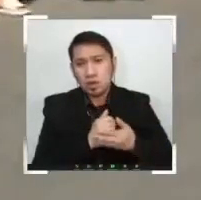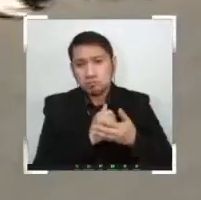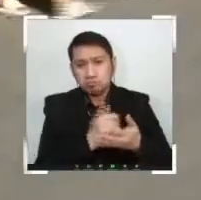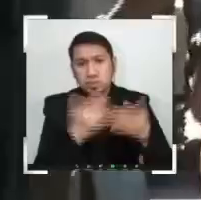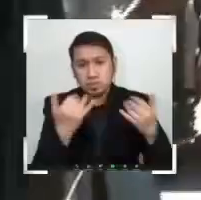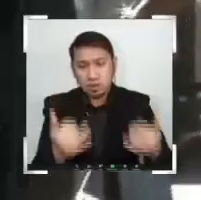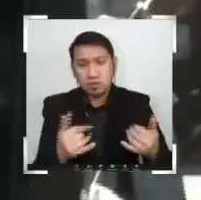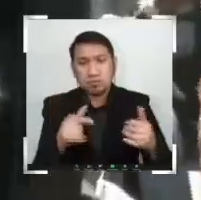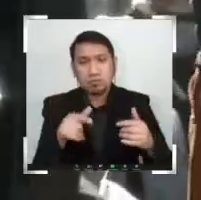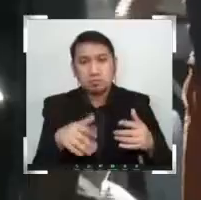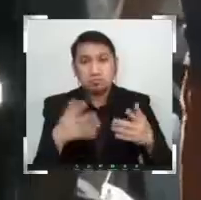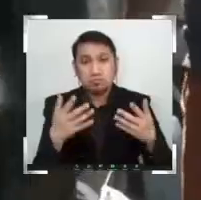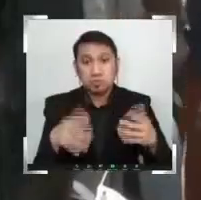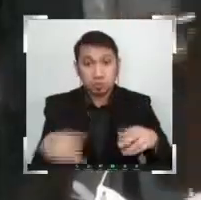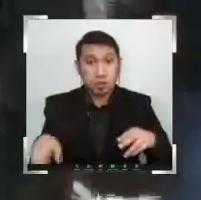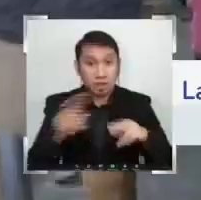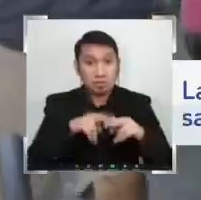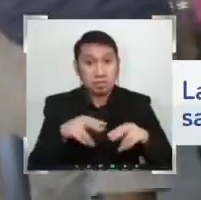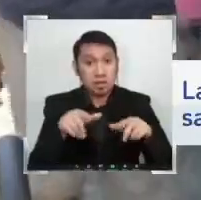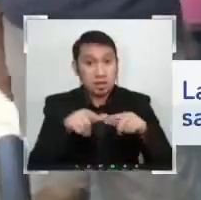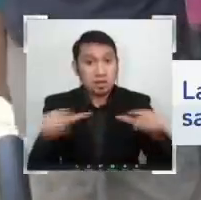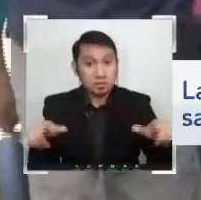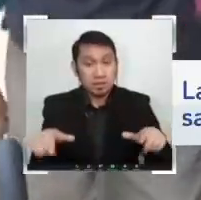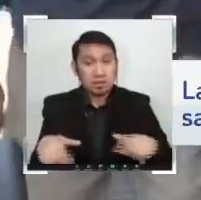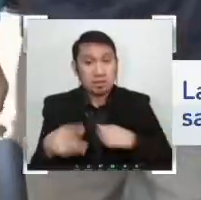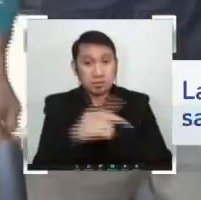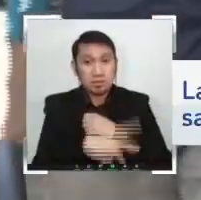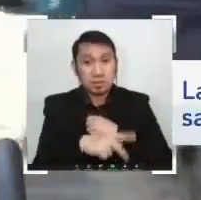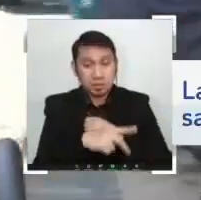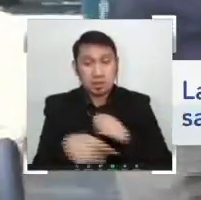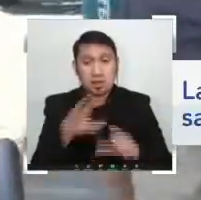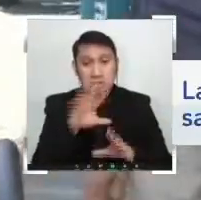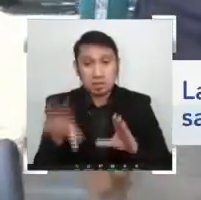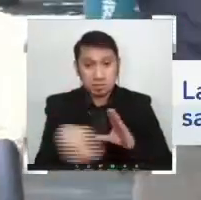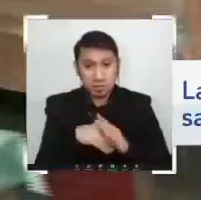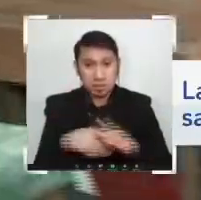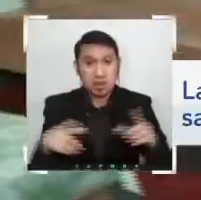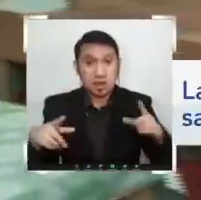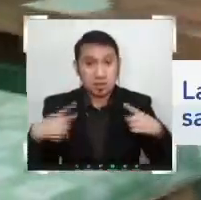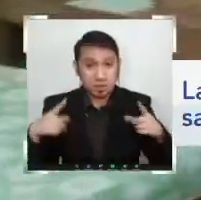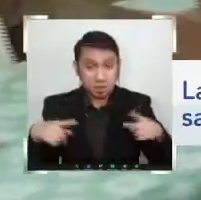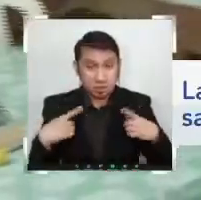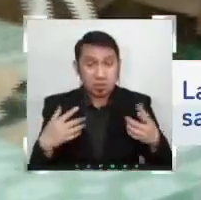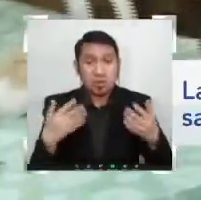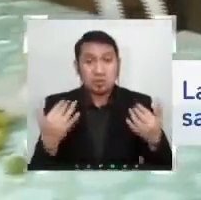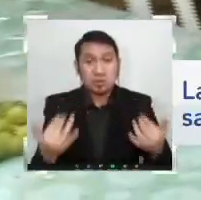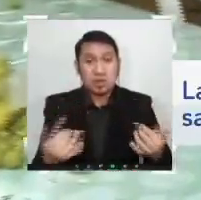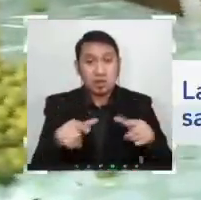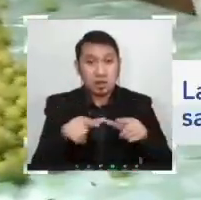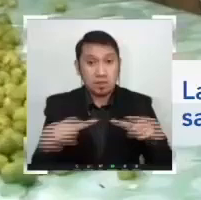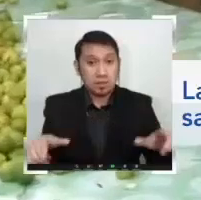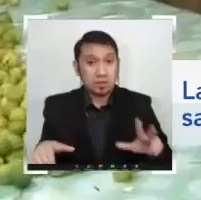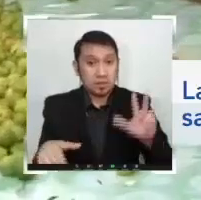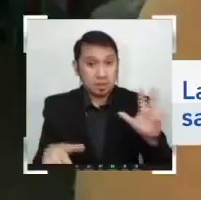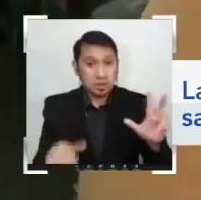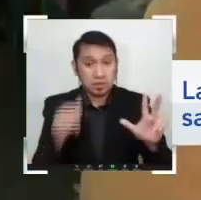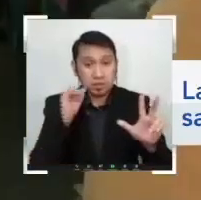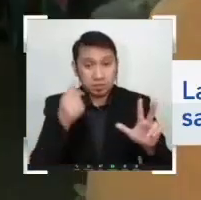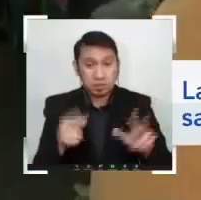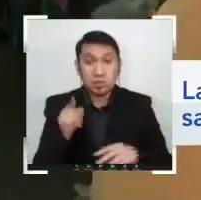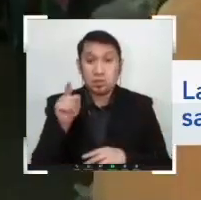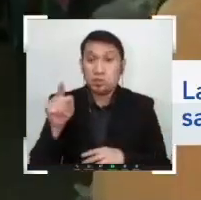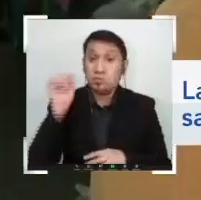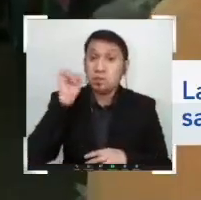ilang probinsya. Kabilang diyan ang Laguna, na alert level 3 na simula bukas. Si Jessica, nangangamba na di na